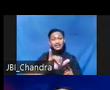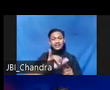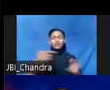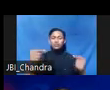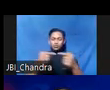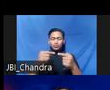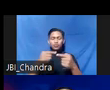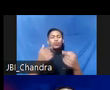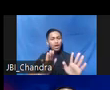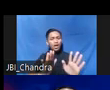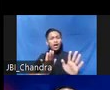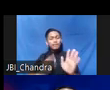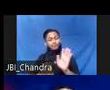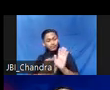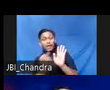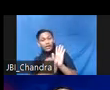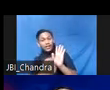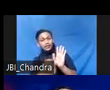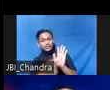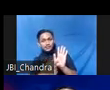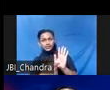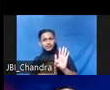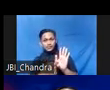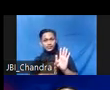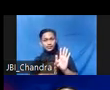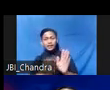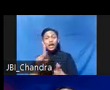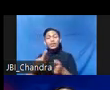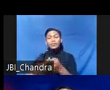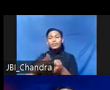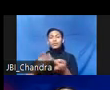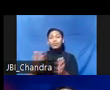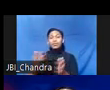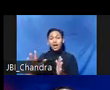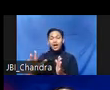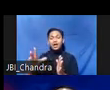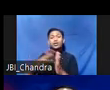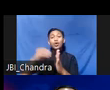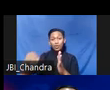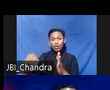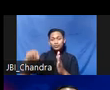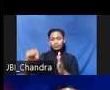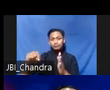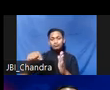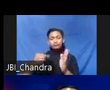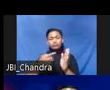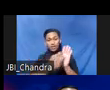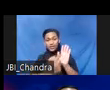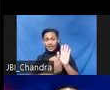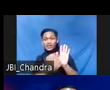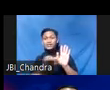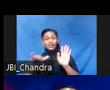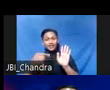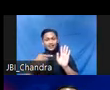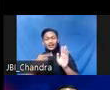ditambah tampilan Mandiri desktopnya Nanti kalau teman-teman sudah diinstal nanti tampilannya akan seperti ini nanti teman-teman tinggal